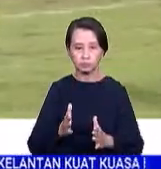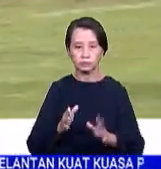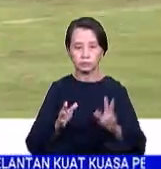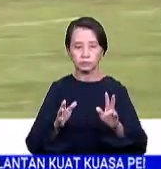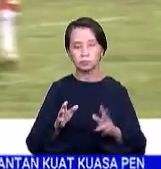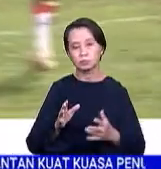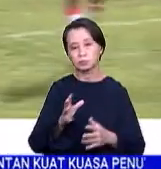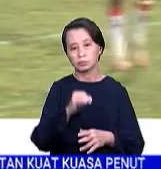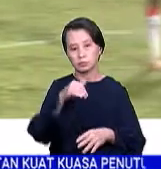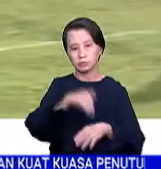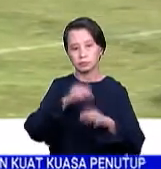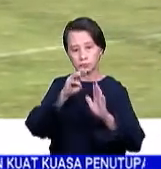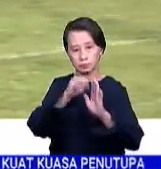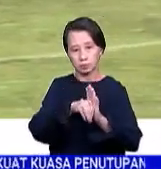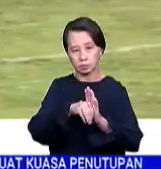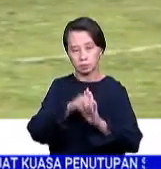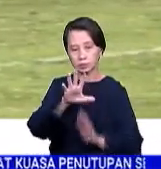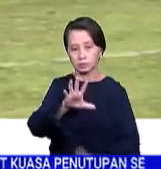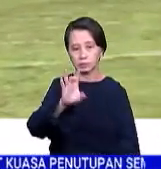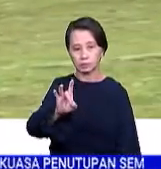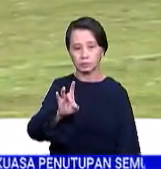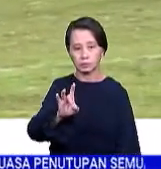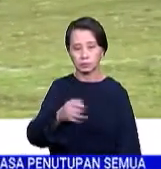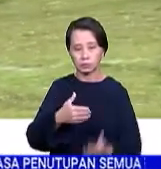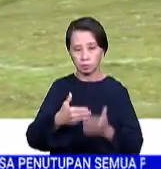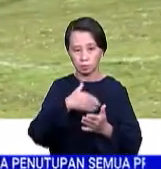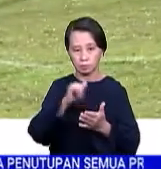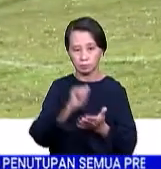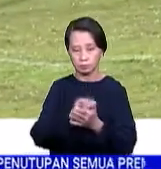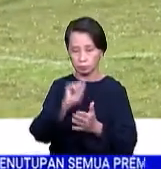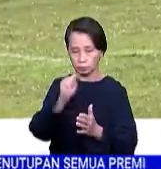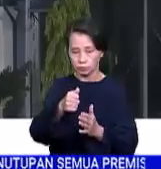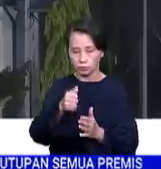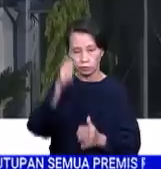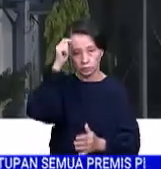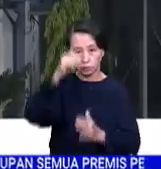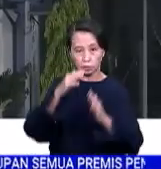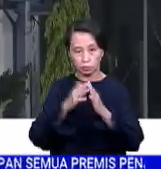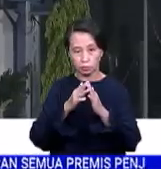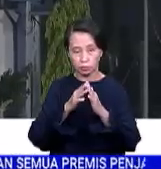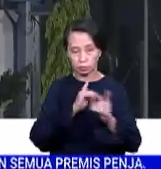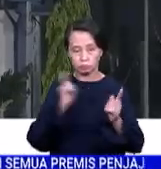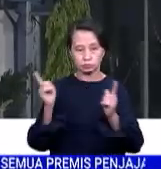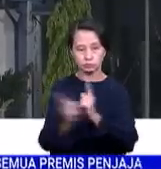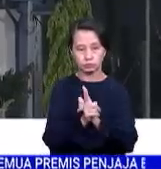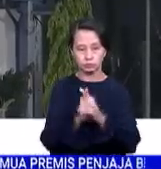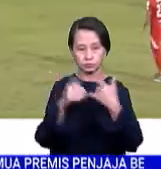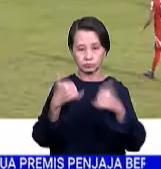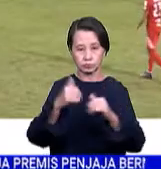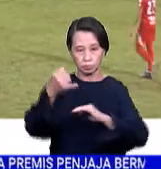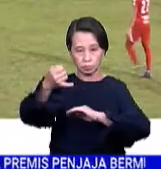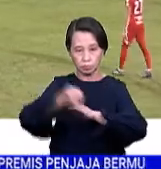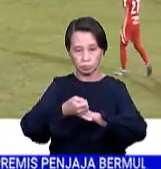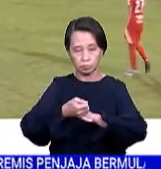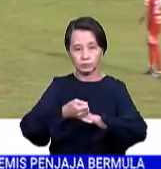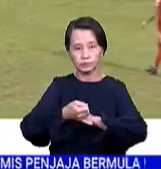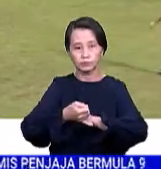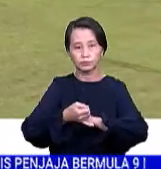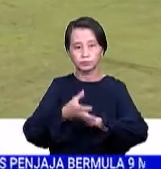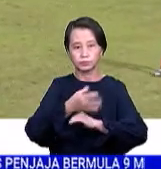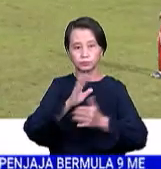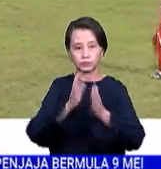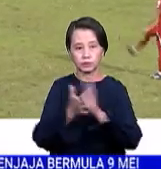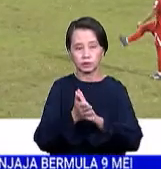Wilson Walk pada minit ke-58. 10 minit kemudian, tuan rumah memintas menerusi jaringan pemain import Alfusaini